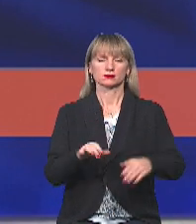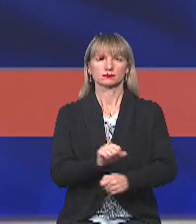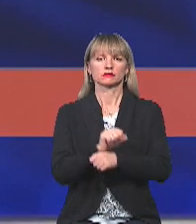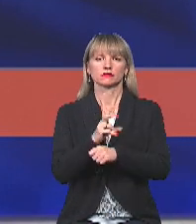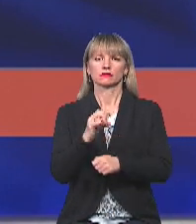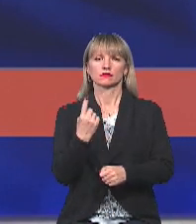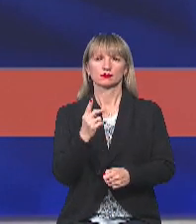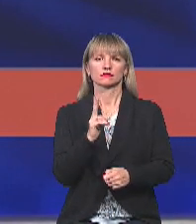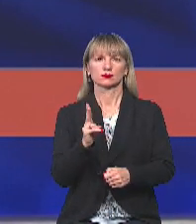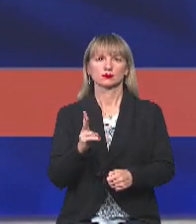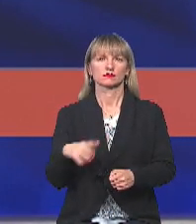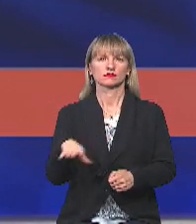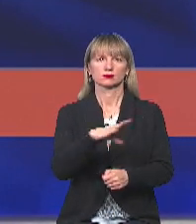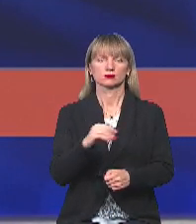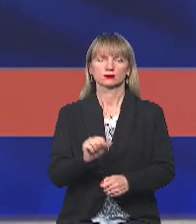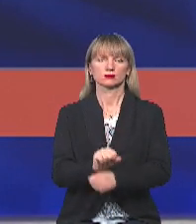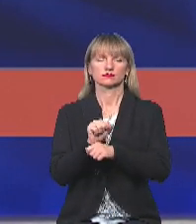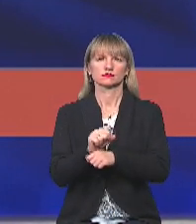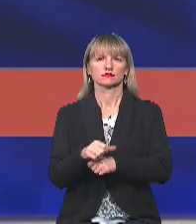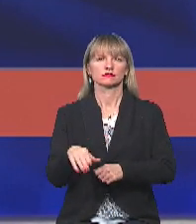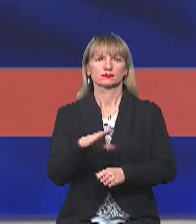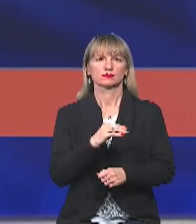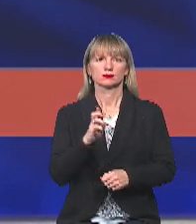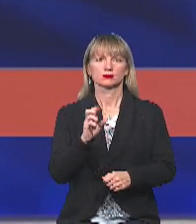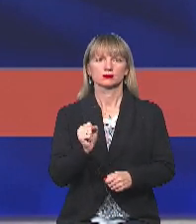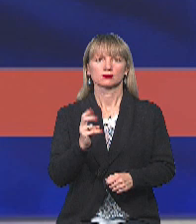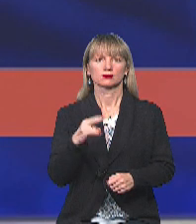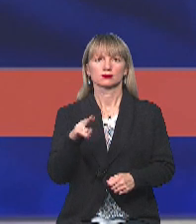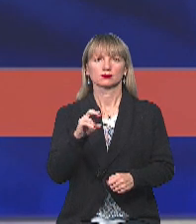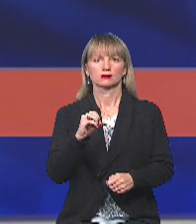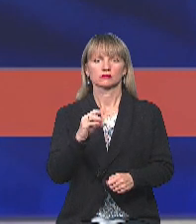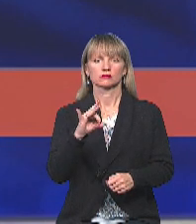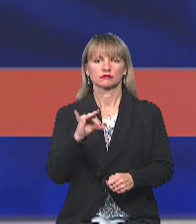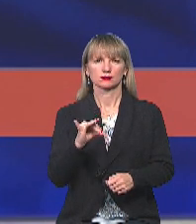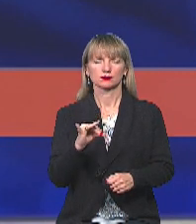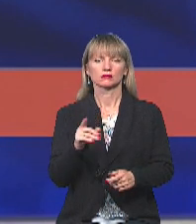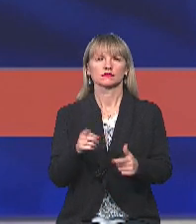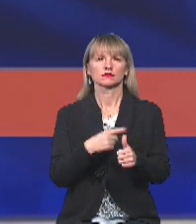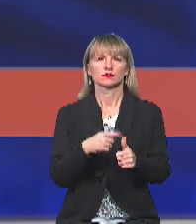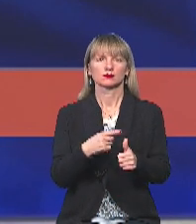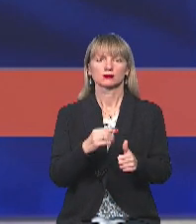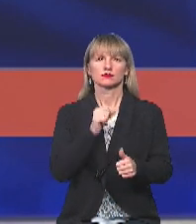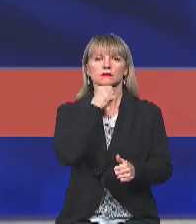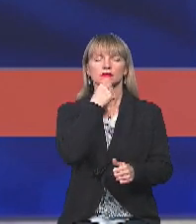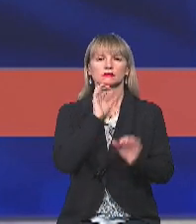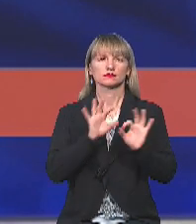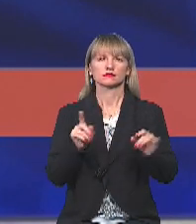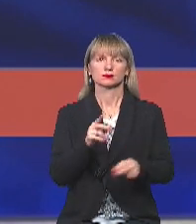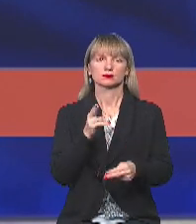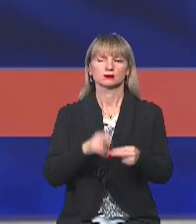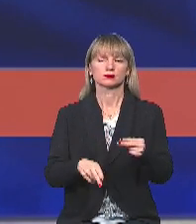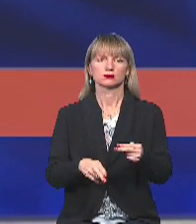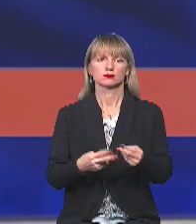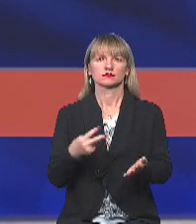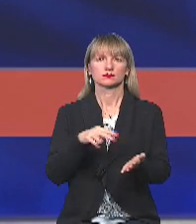хтось бунтував, а бунтували всі бандьори, як їх тоді називали. І що ви думаєте? Дід тоді розповідав, що перестали,